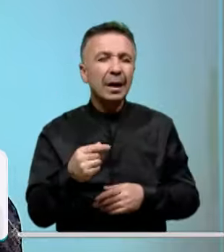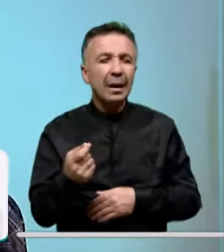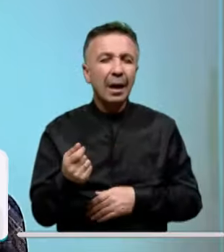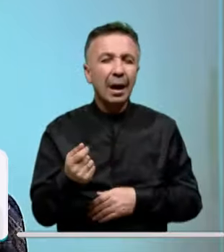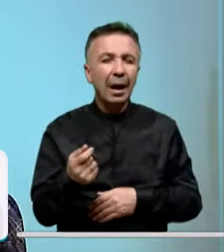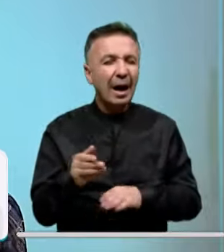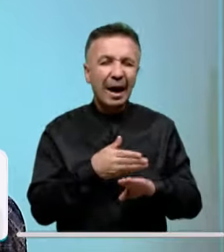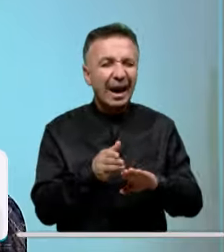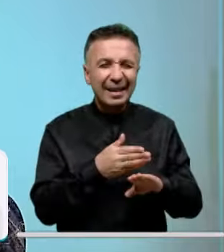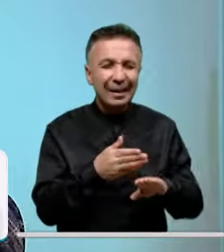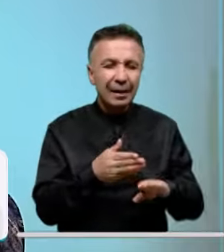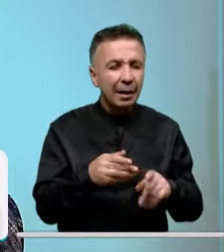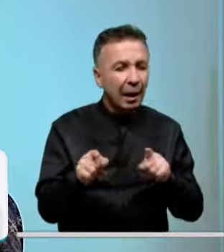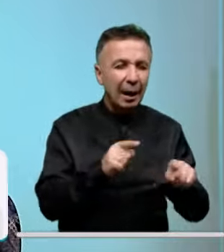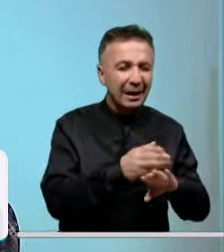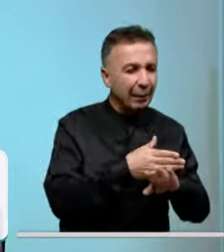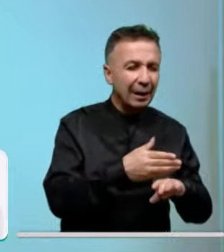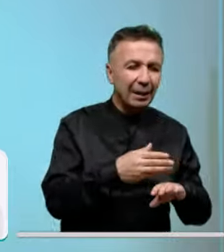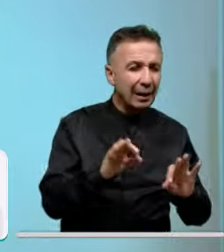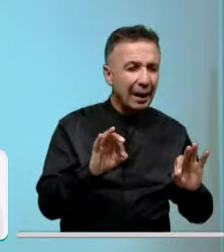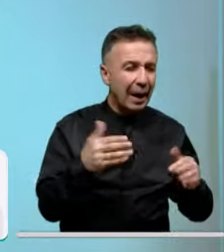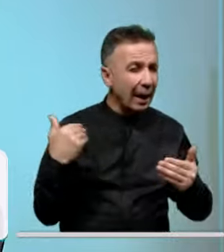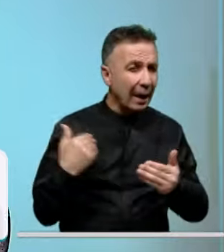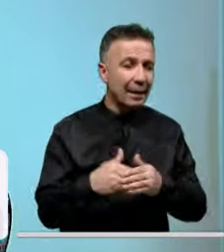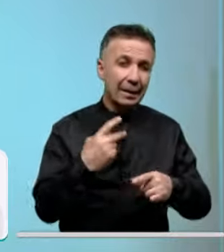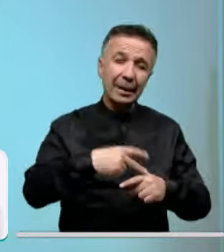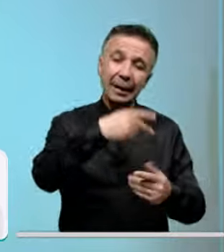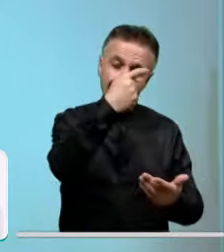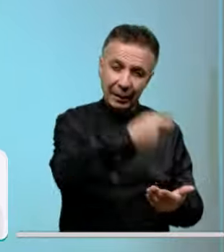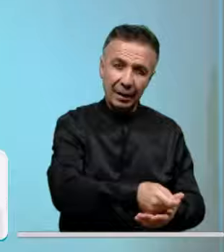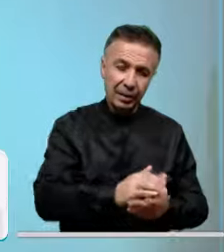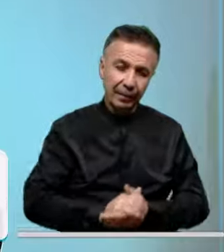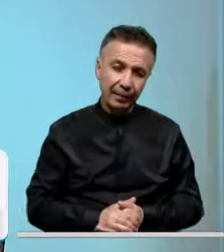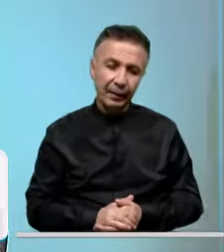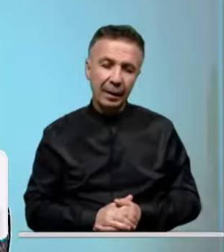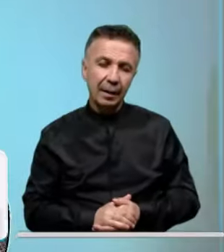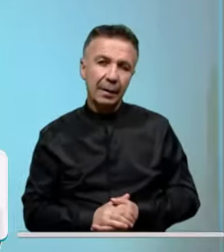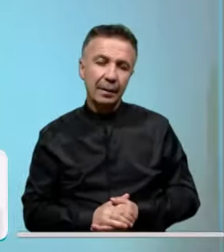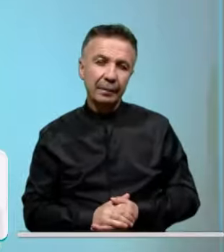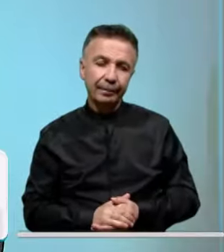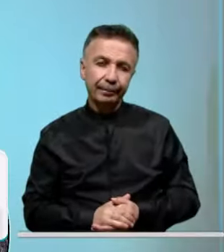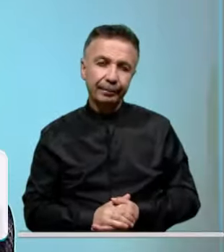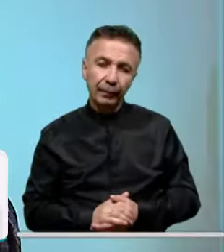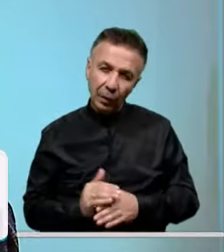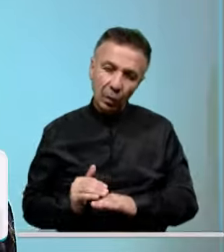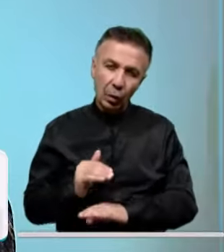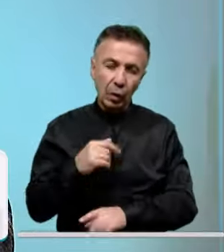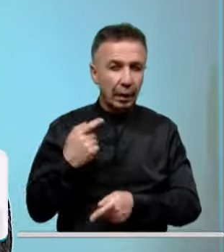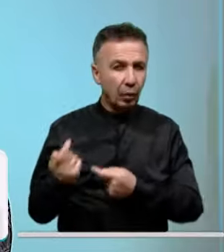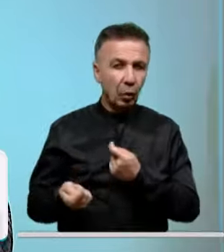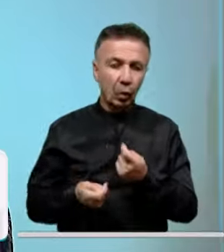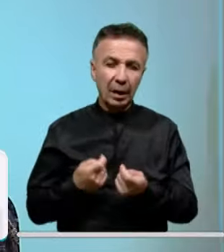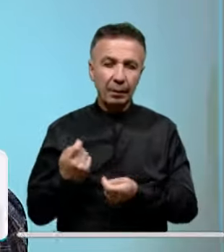Hangi mallardan ne kadar zekat verilecek? Yani dinin aksiyona dönük, uygulamaya